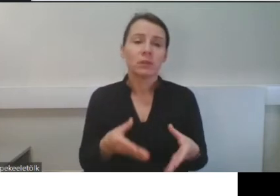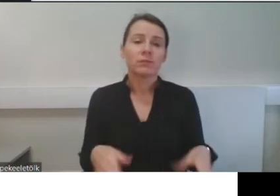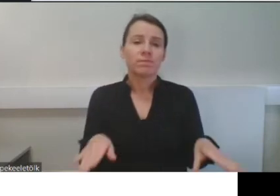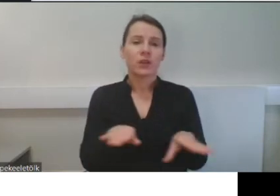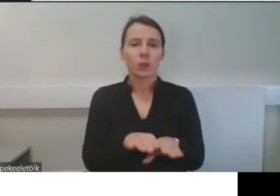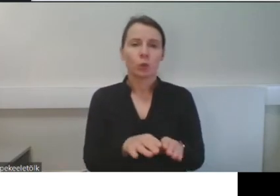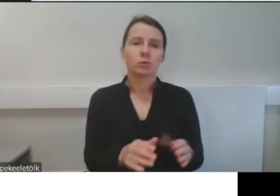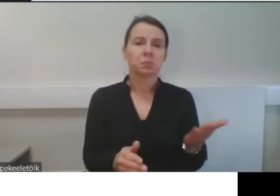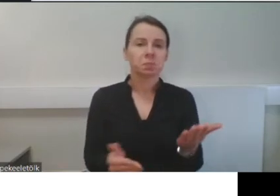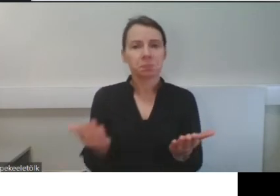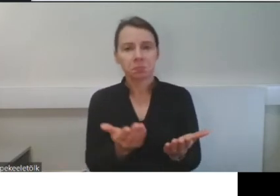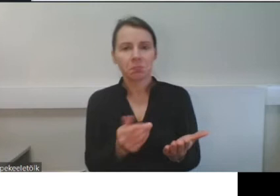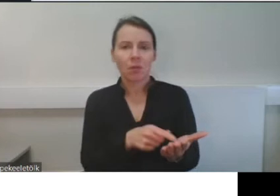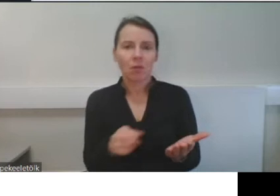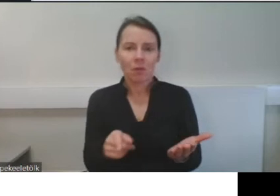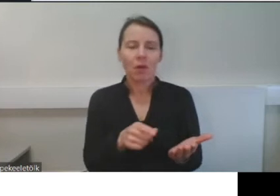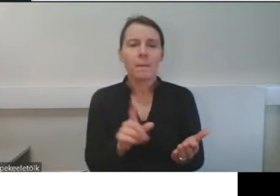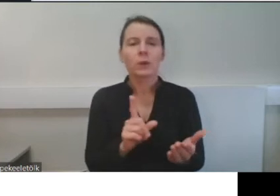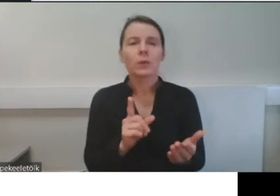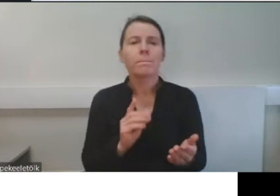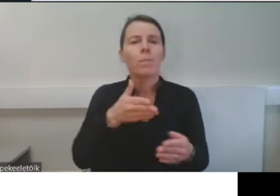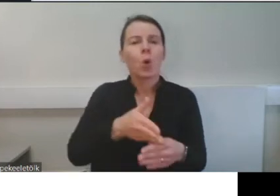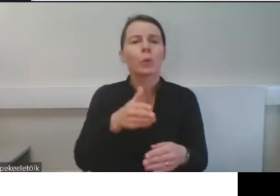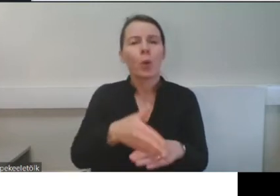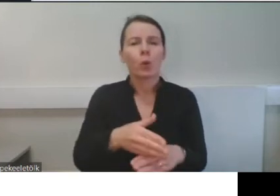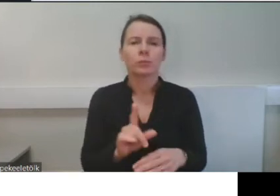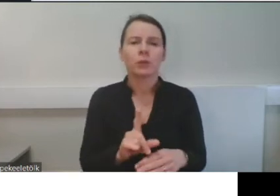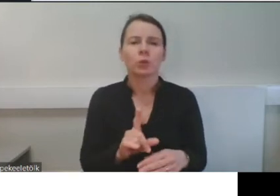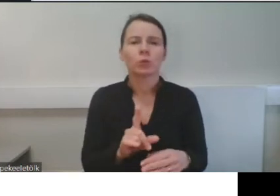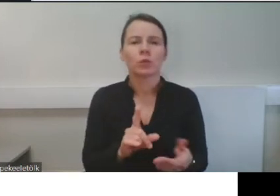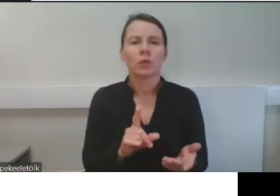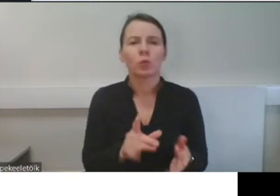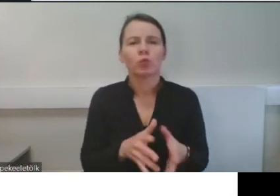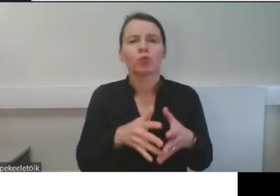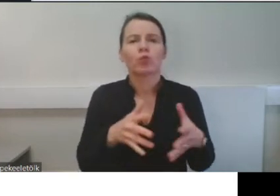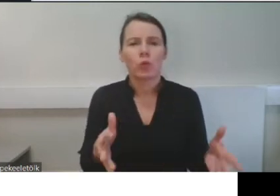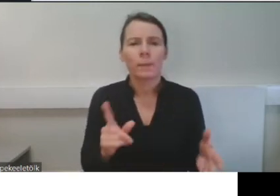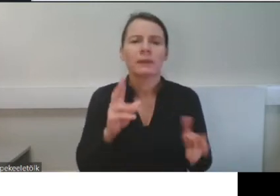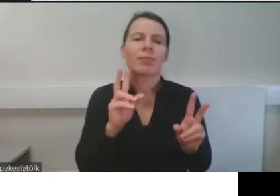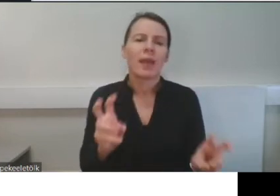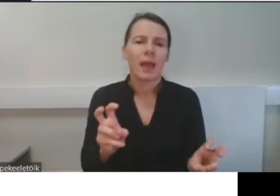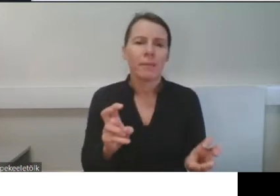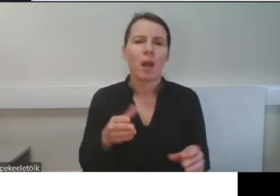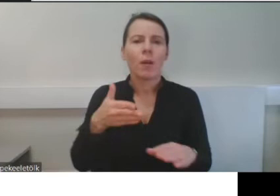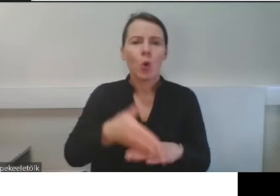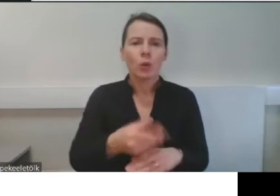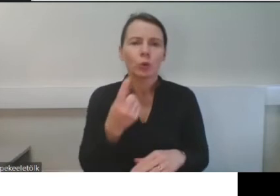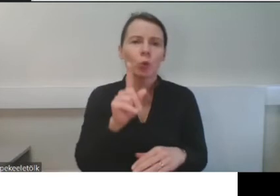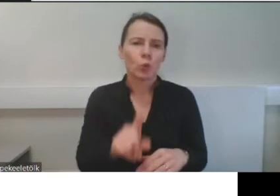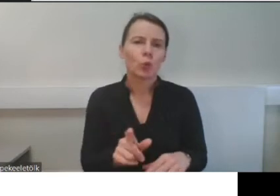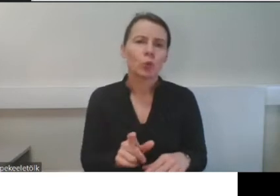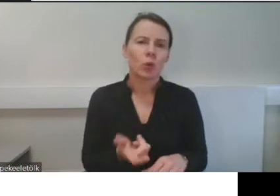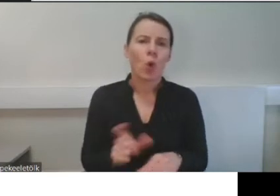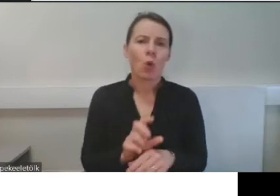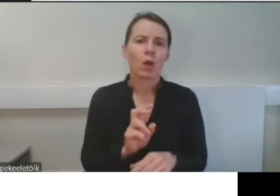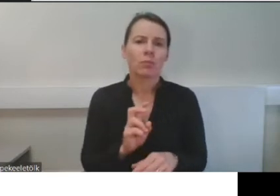küsimused. Ja me oleme ministeriumis jälginud neid erinevaid pöördumiste teemasid. Siin tuleb öelda, et